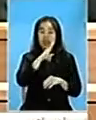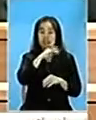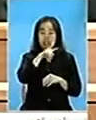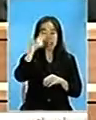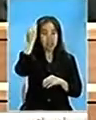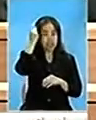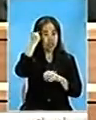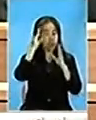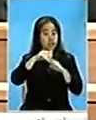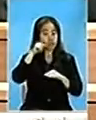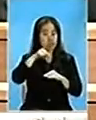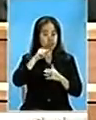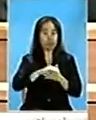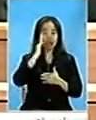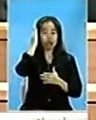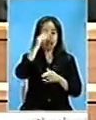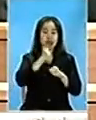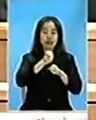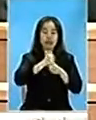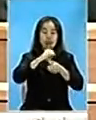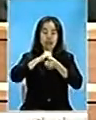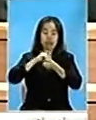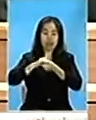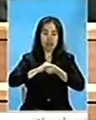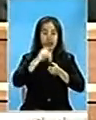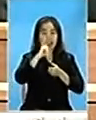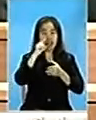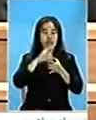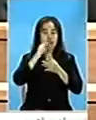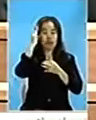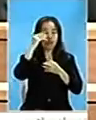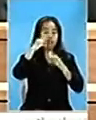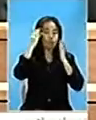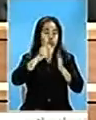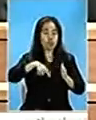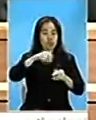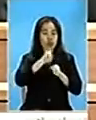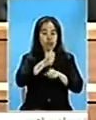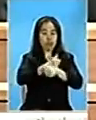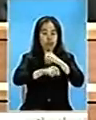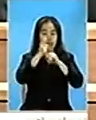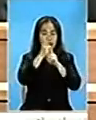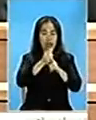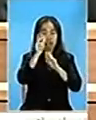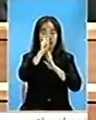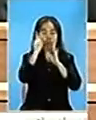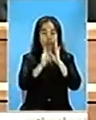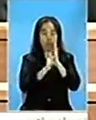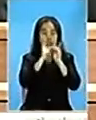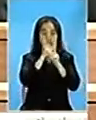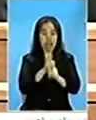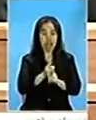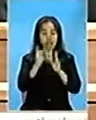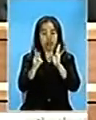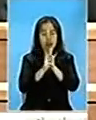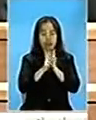คิดอย่างนี้สิ่งที่จะมาเป็นกรอบให้ดีที่สุดก็คือว่าการที่ทุกคนต้องปฏิบัติตามกฎหมายต้องปฏิบัติตามก